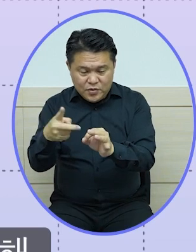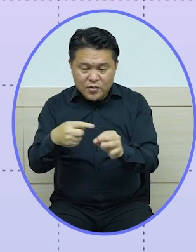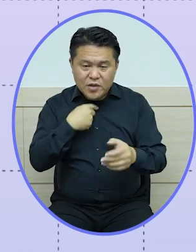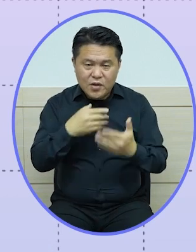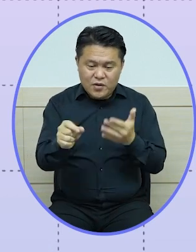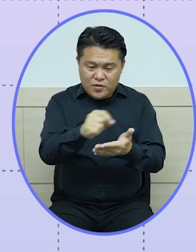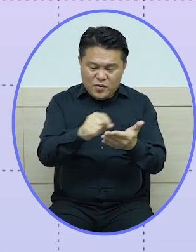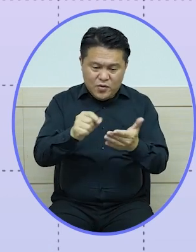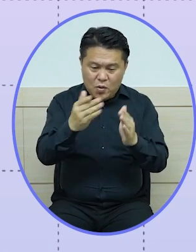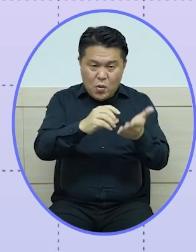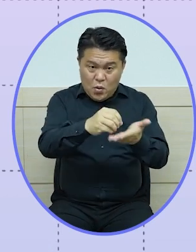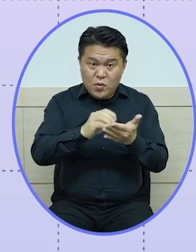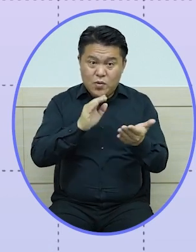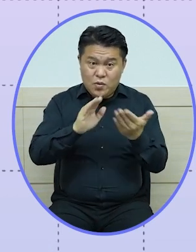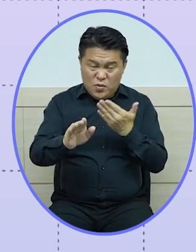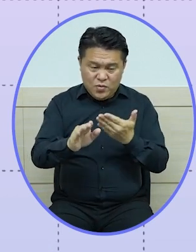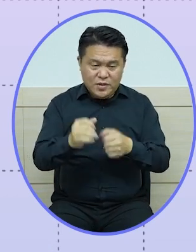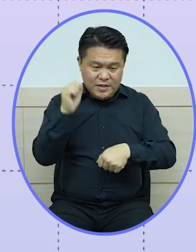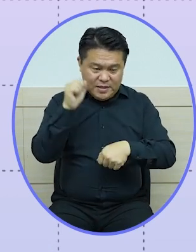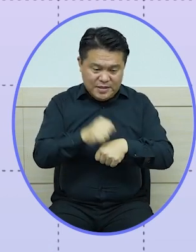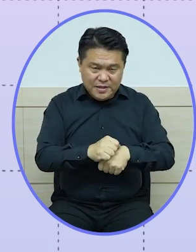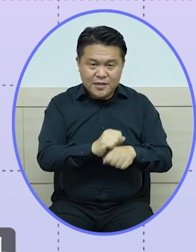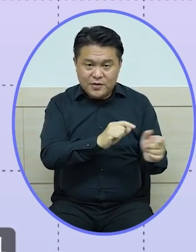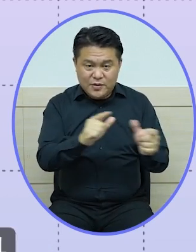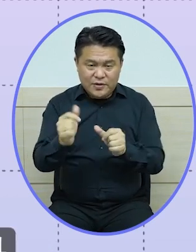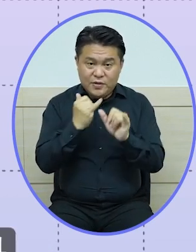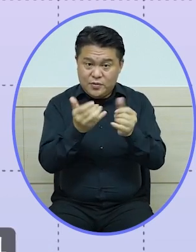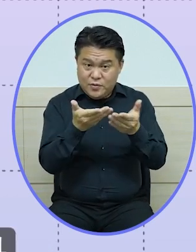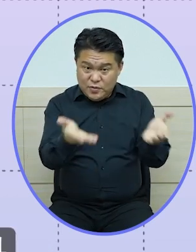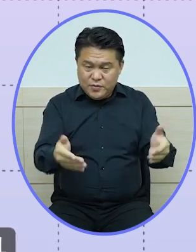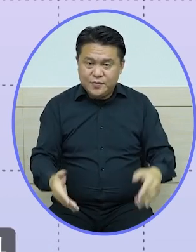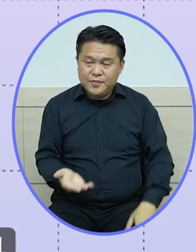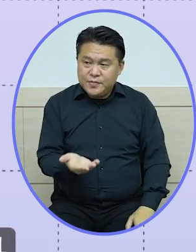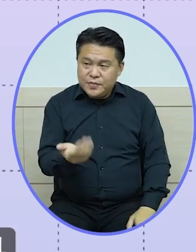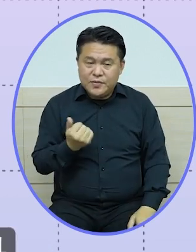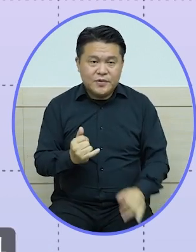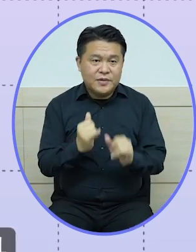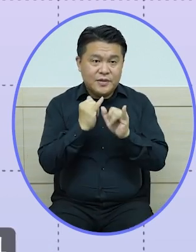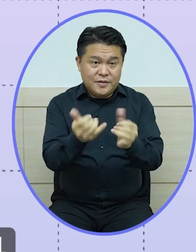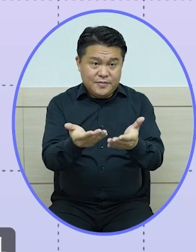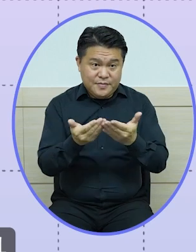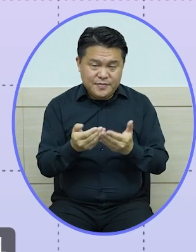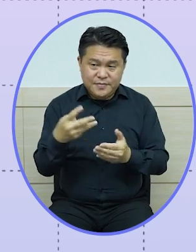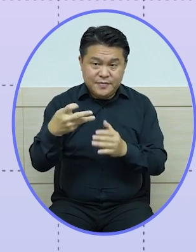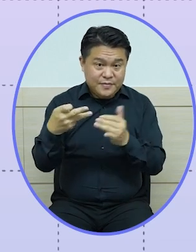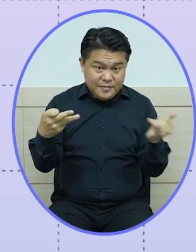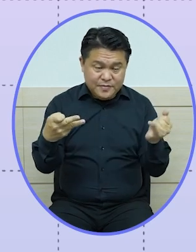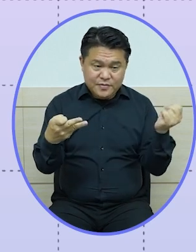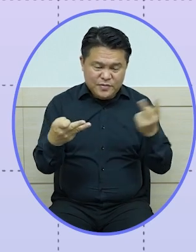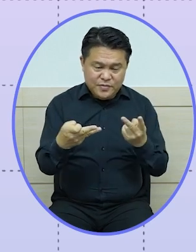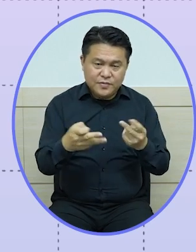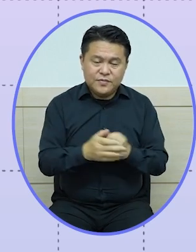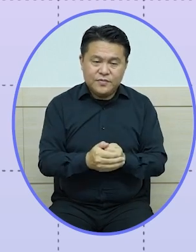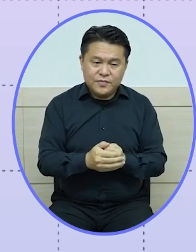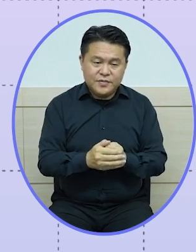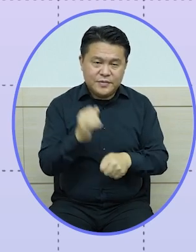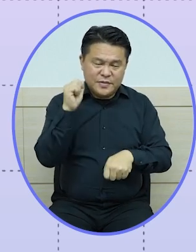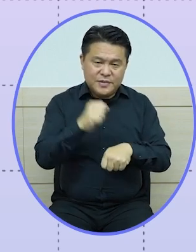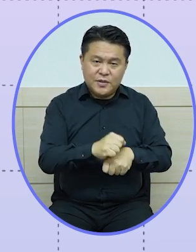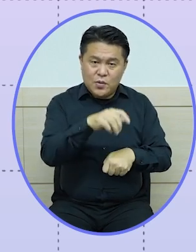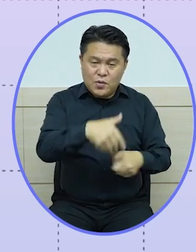통해 우수 사례를 시상하는 사업입니다. 조금 전에 수상하신 13명의 참여자분들과 9개의 우수 사례